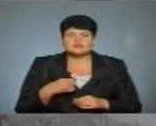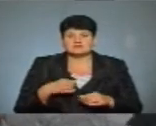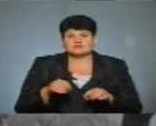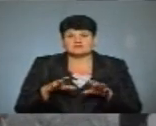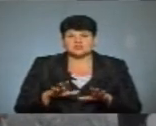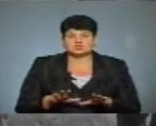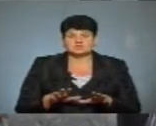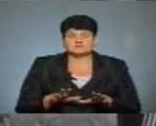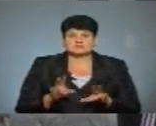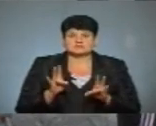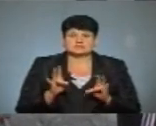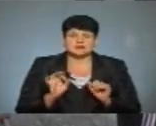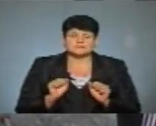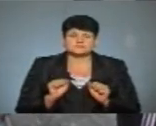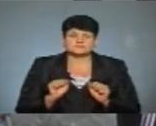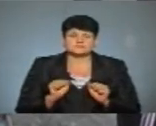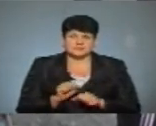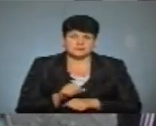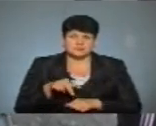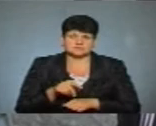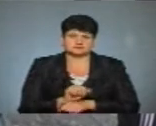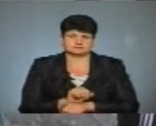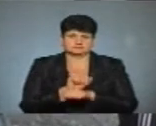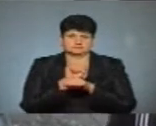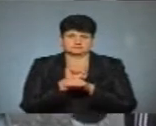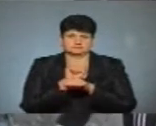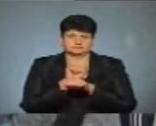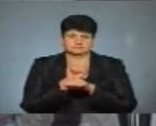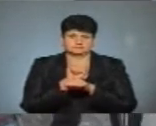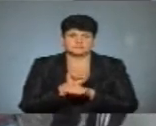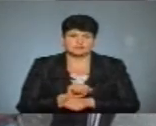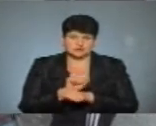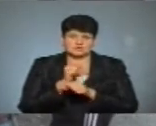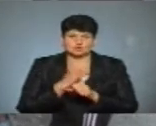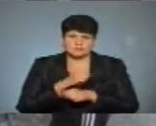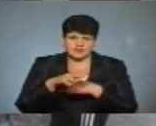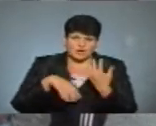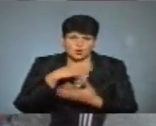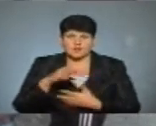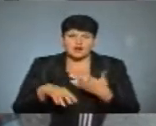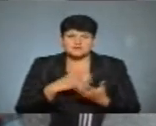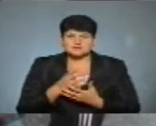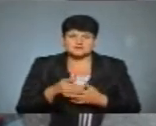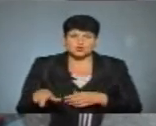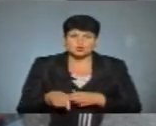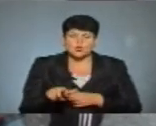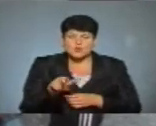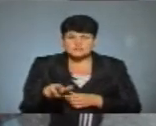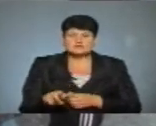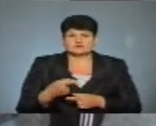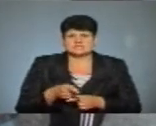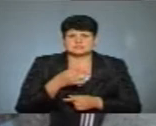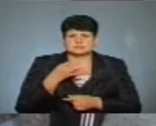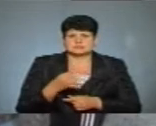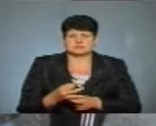вийшли на протести. Протести і зробили колапс на дорозі. Вони заявили